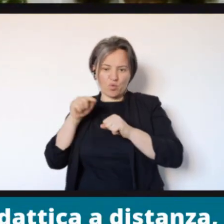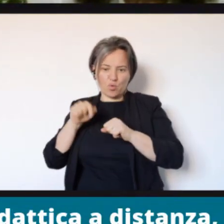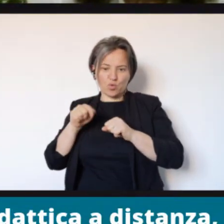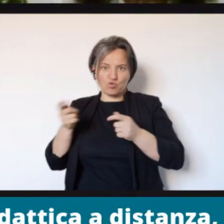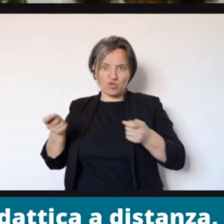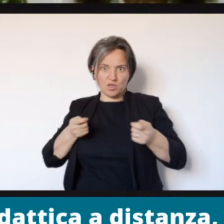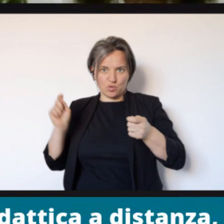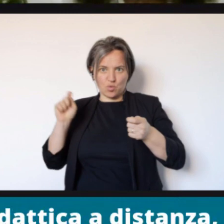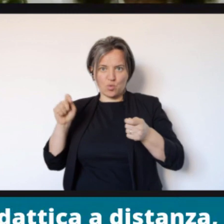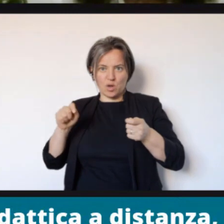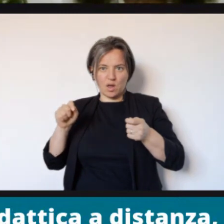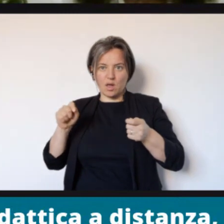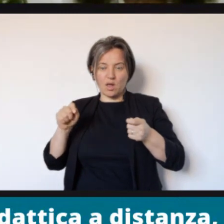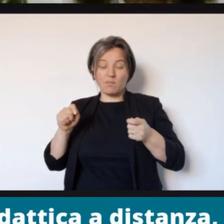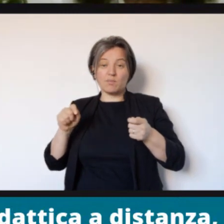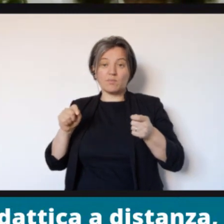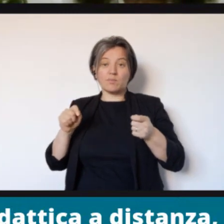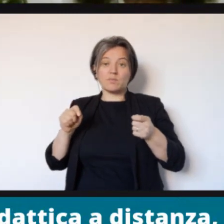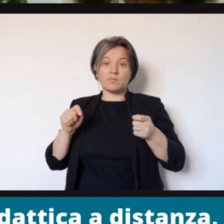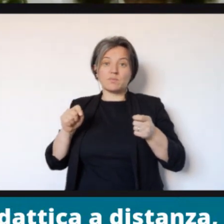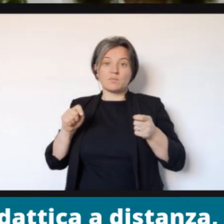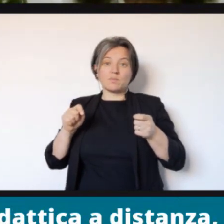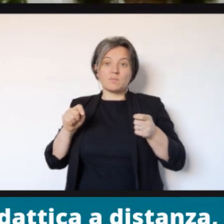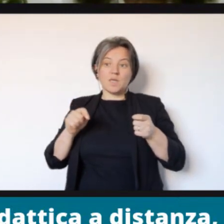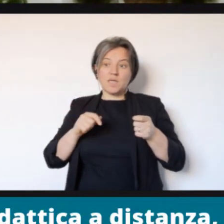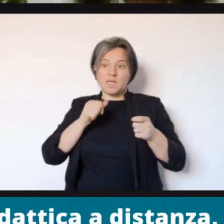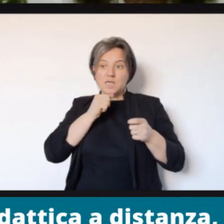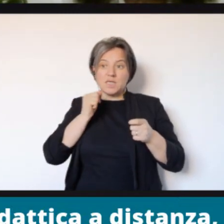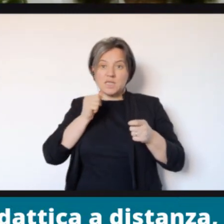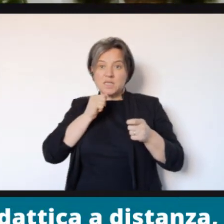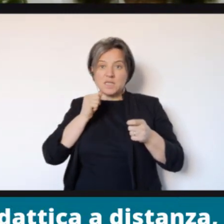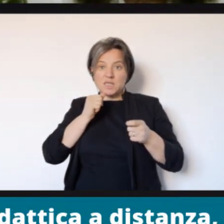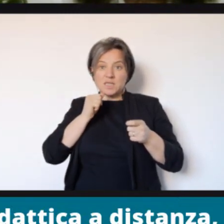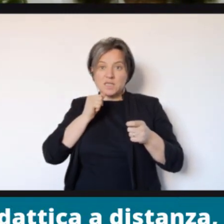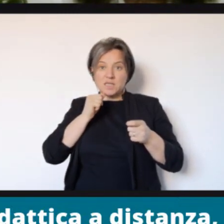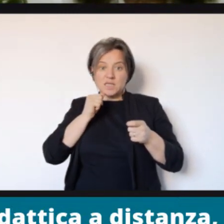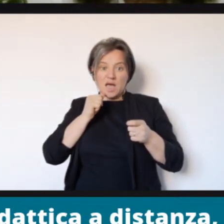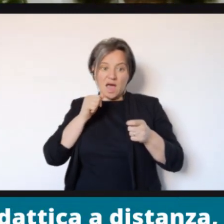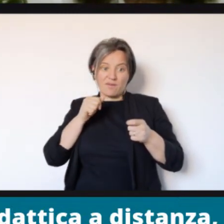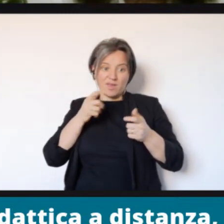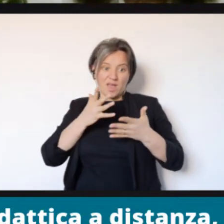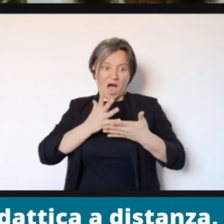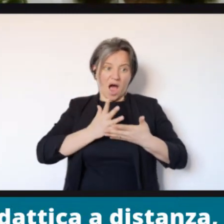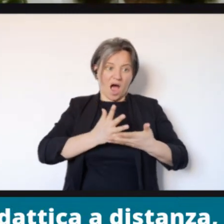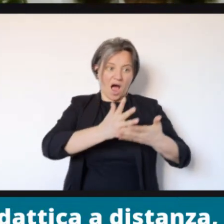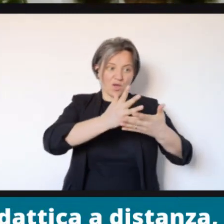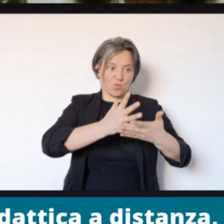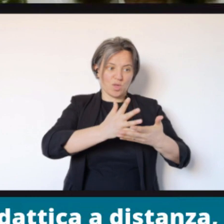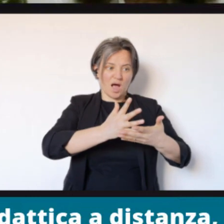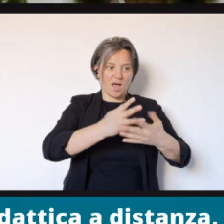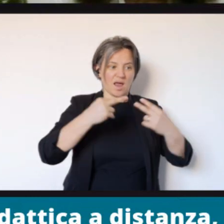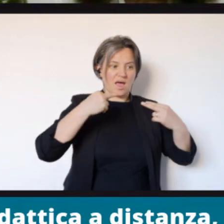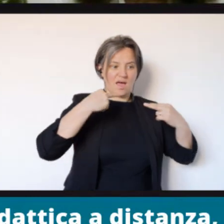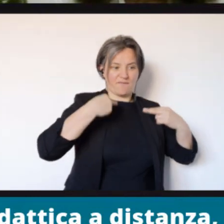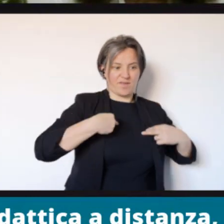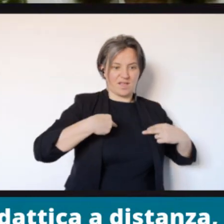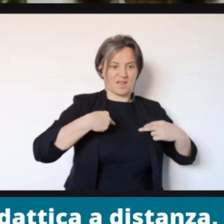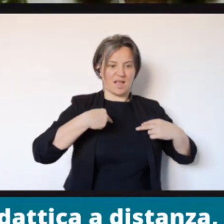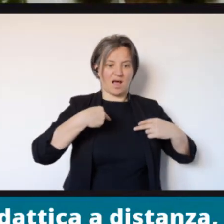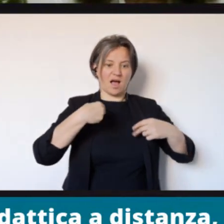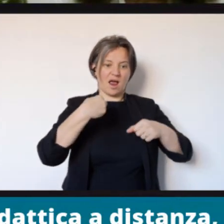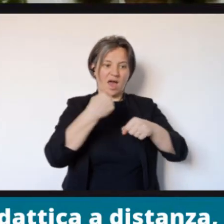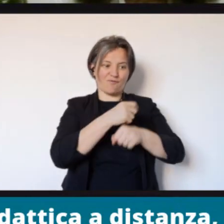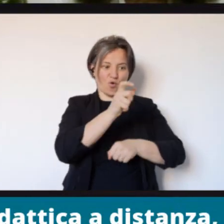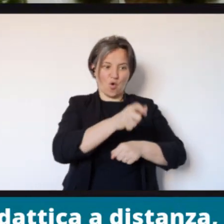working è stato gestito non per aiutare la conciliazione dei tempi di vita e di lavoro